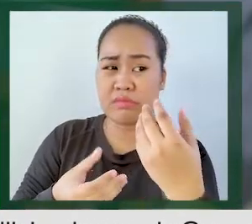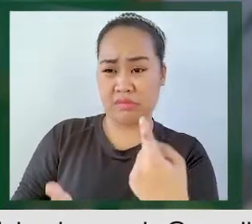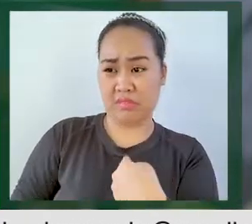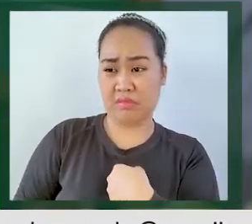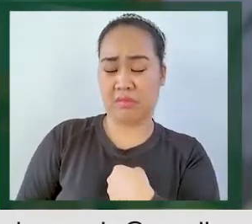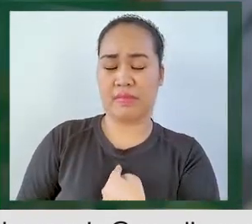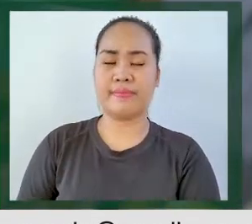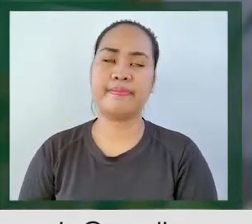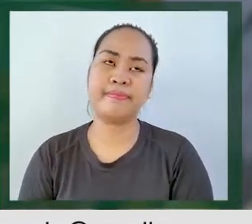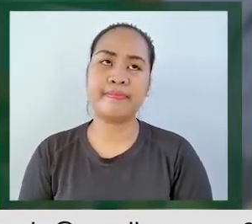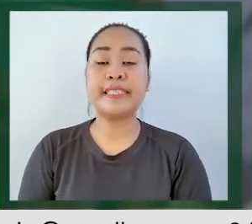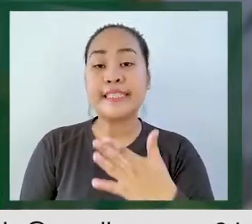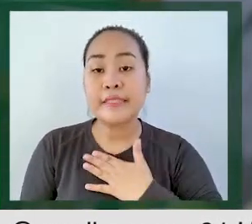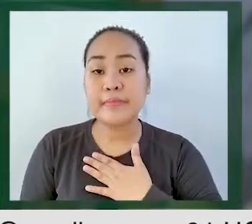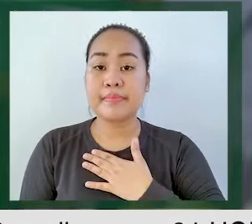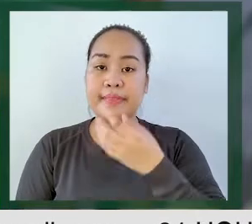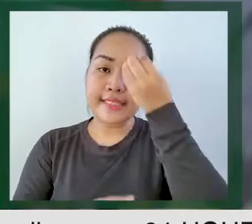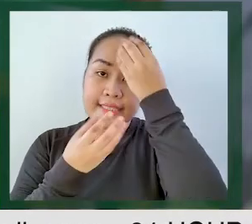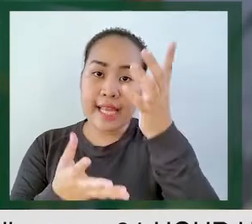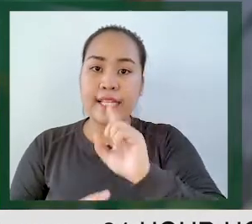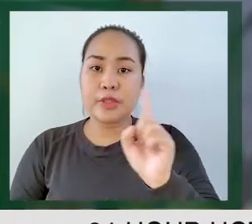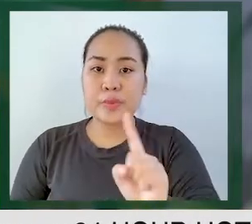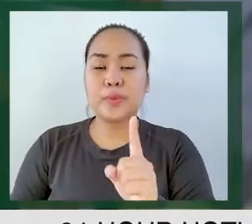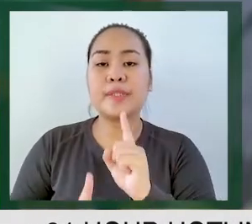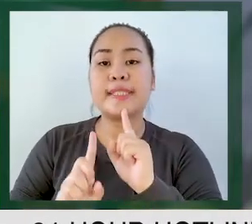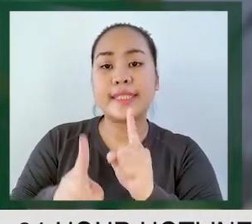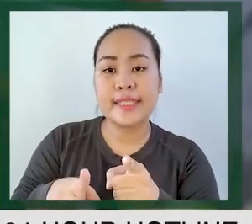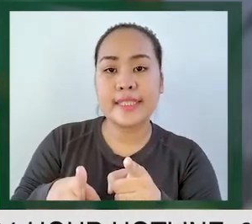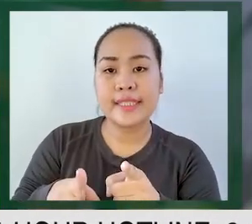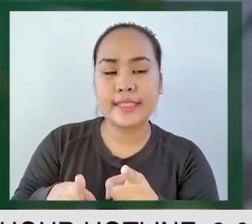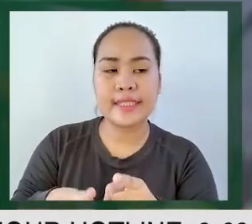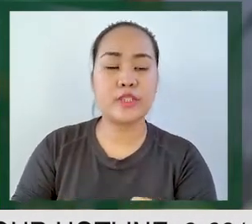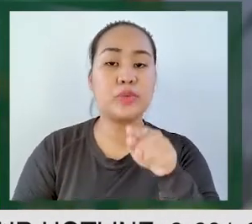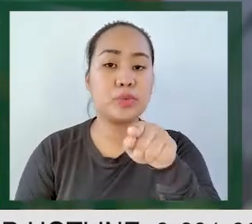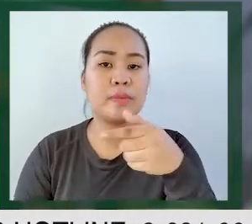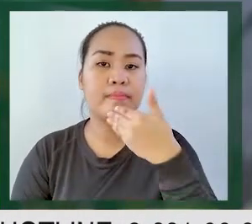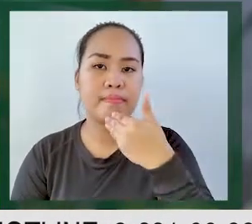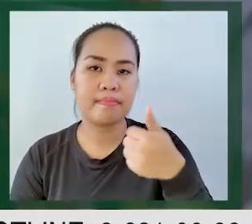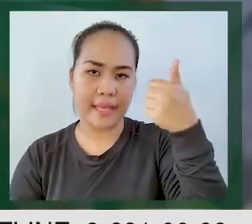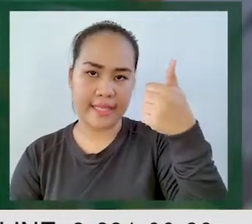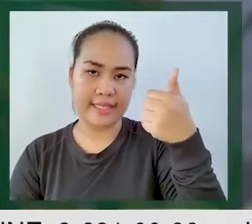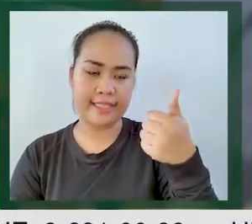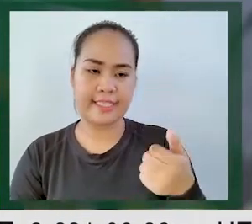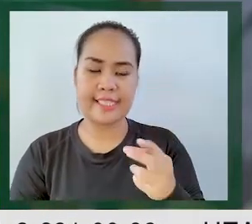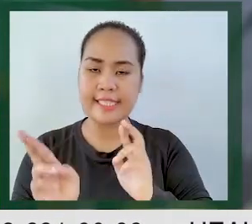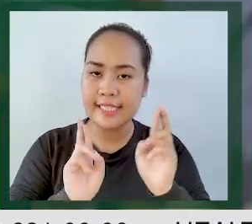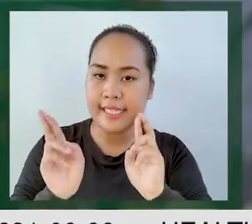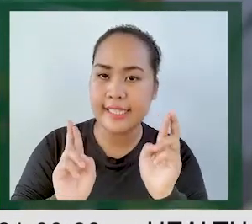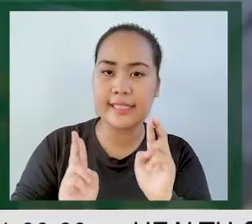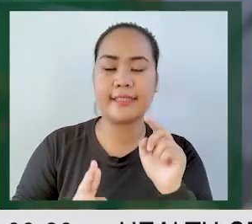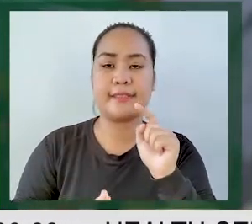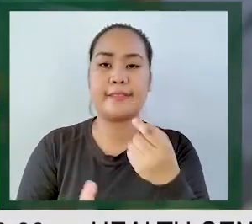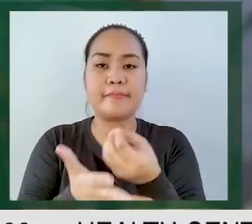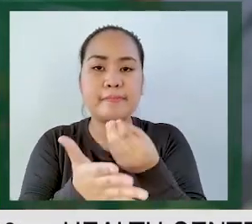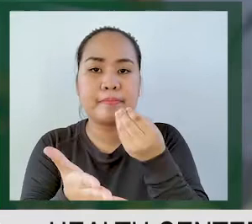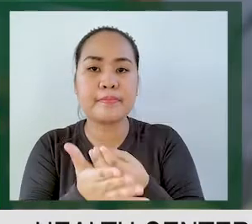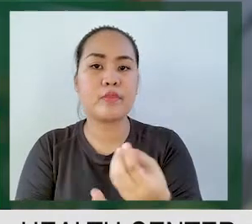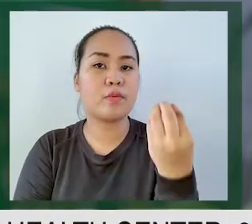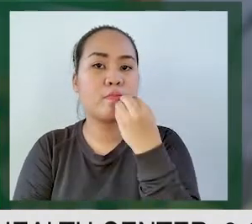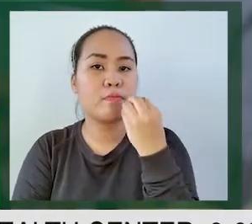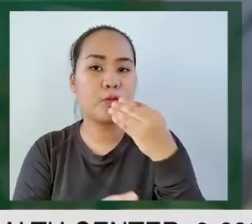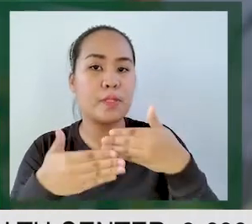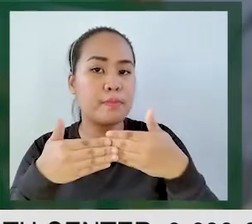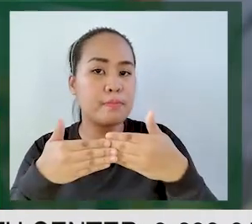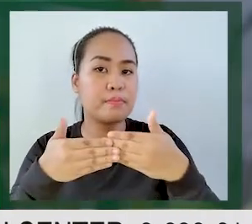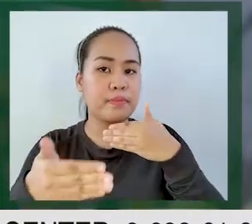lahat ng pagkain mo bago mag-alas 8. Diba? Disiplina nga po eh, mga kababayan, mga kabarangay. Diba? Planuhin natin ang ating